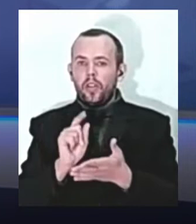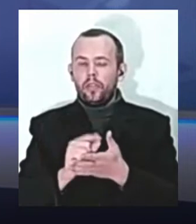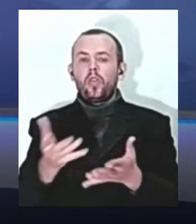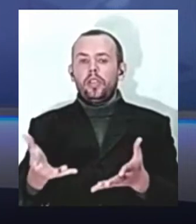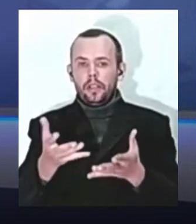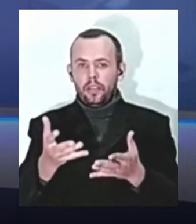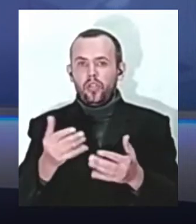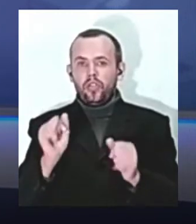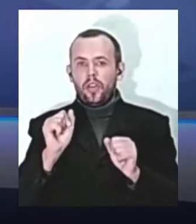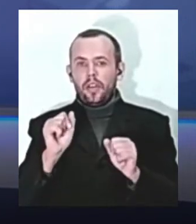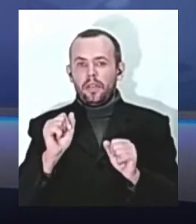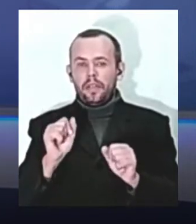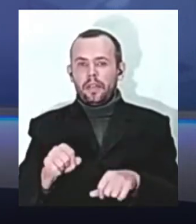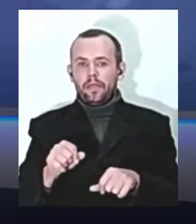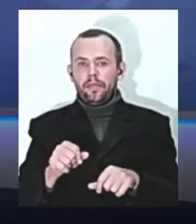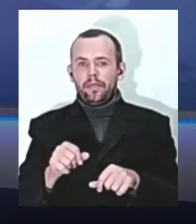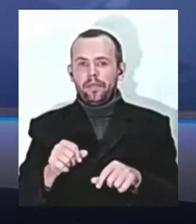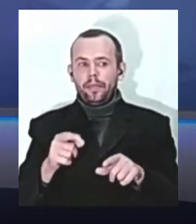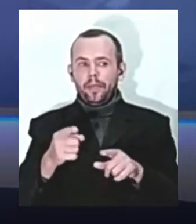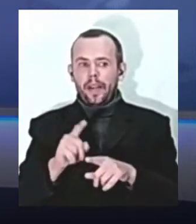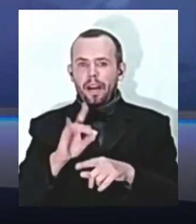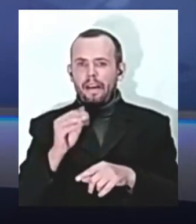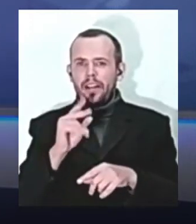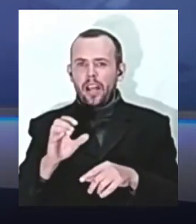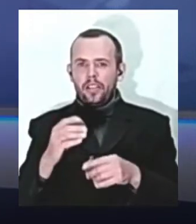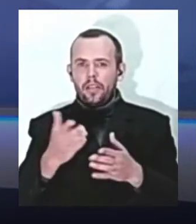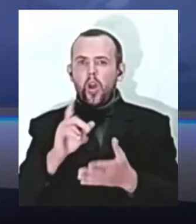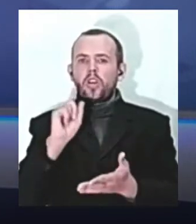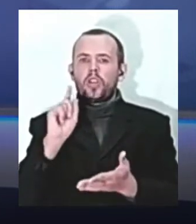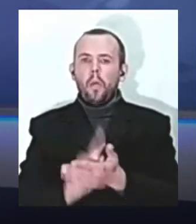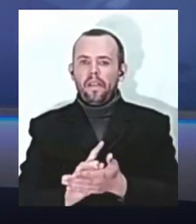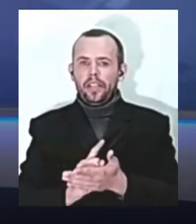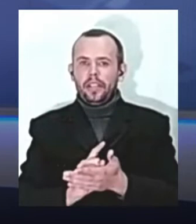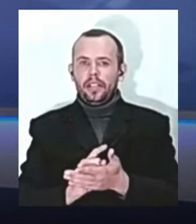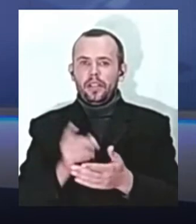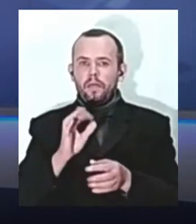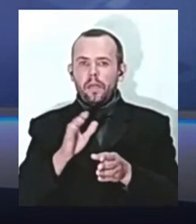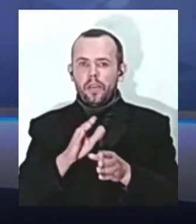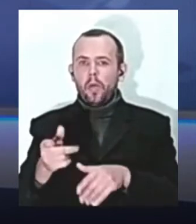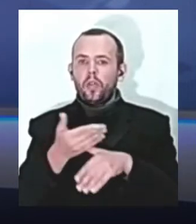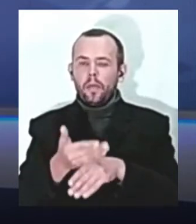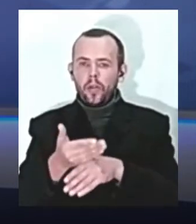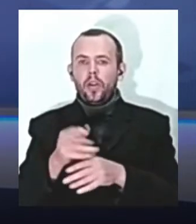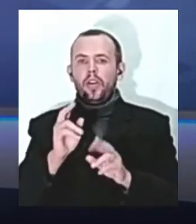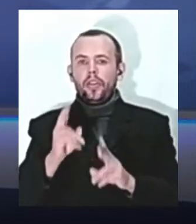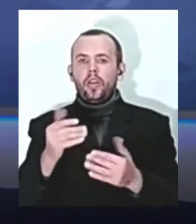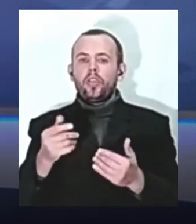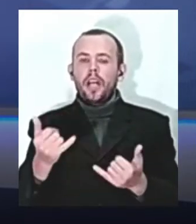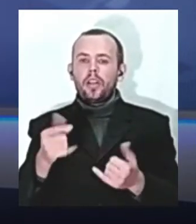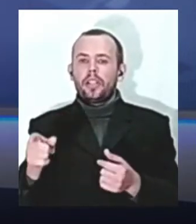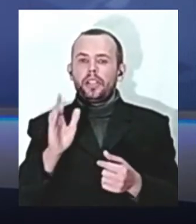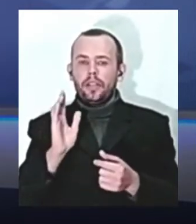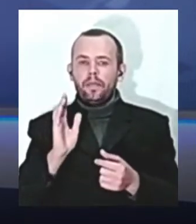спрацьовує рефлекс такий зобов'язання, бо колись йому допомогли, як же зараз він буде цих